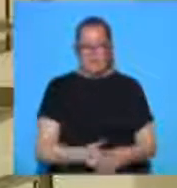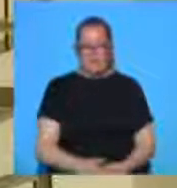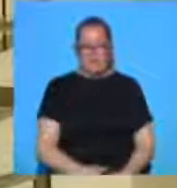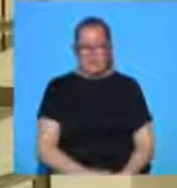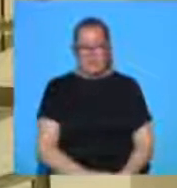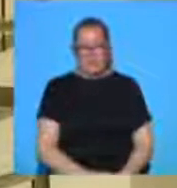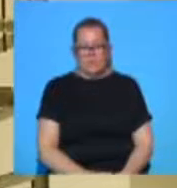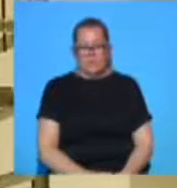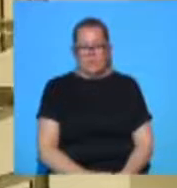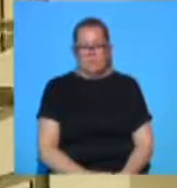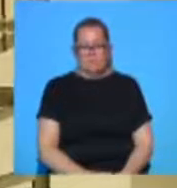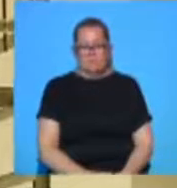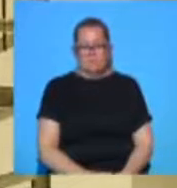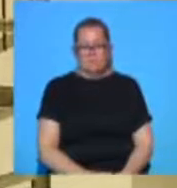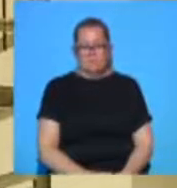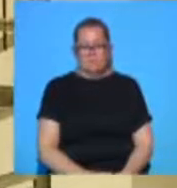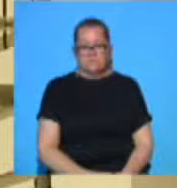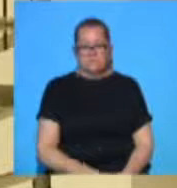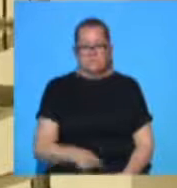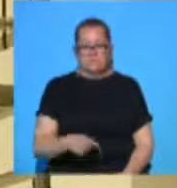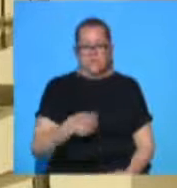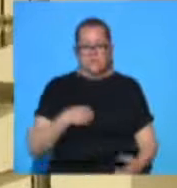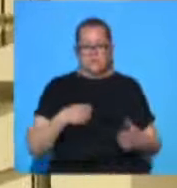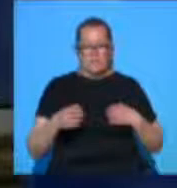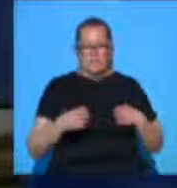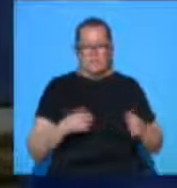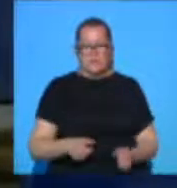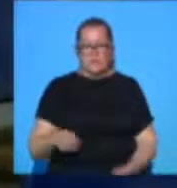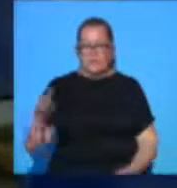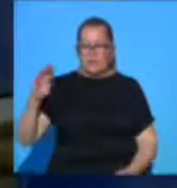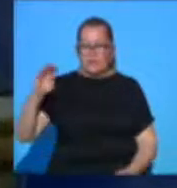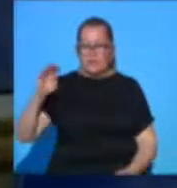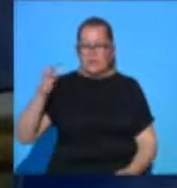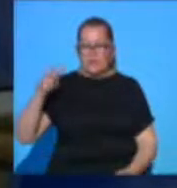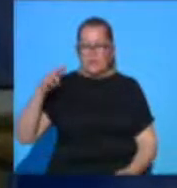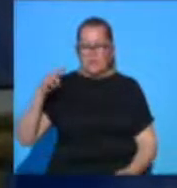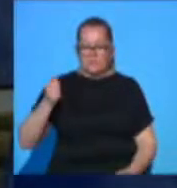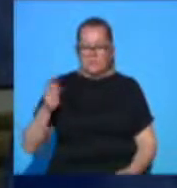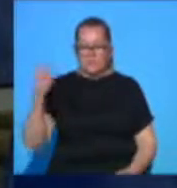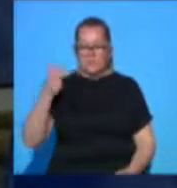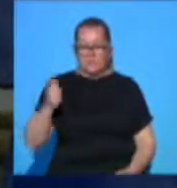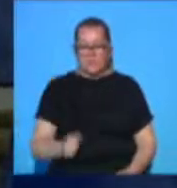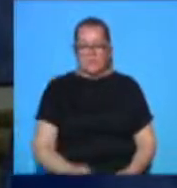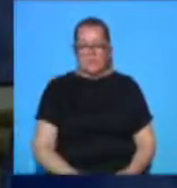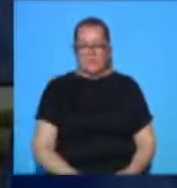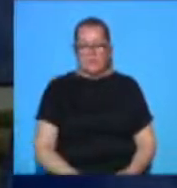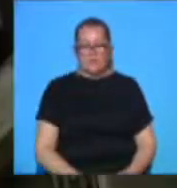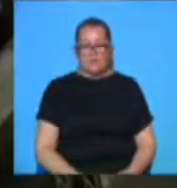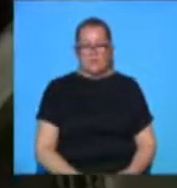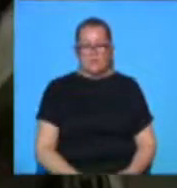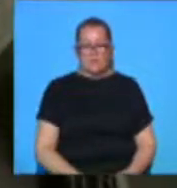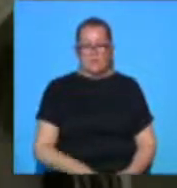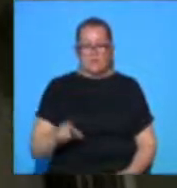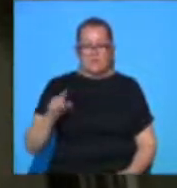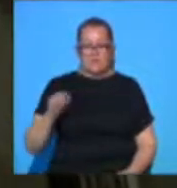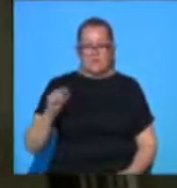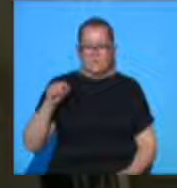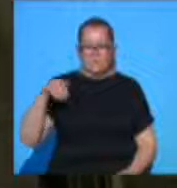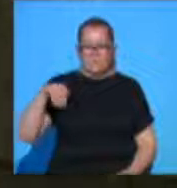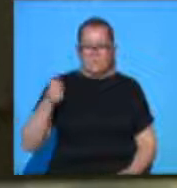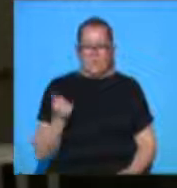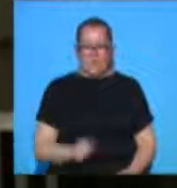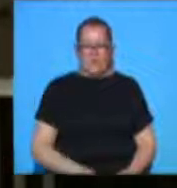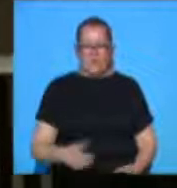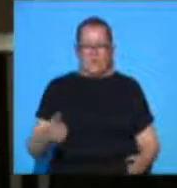de organizat. Premiera spectacolului Richard al III-lea, care l-are în rolul principal pe Sorin Leoveanu, va avea loc pe 20 mai.